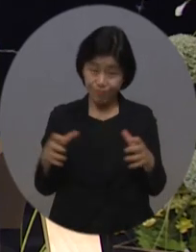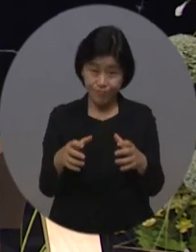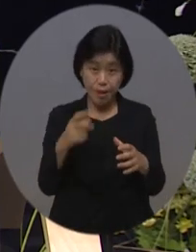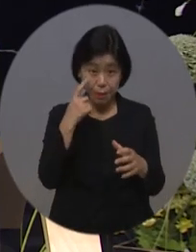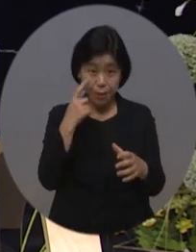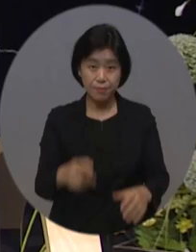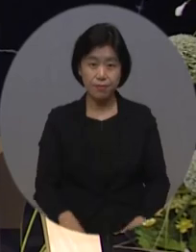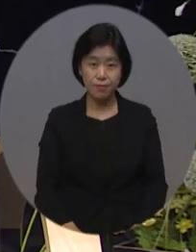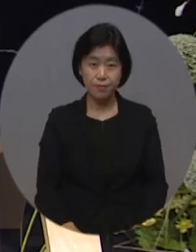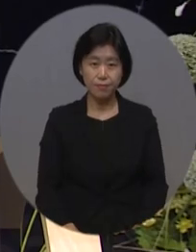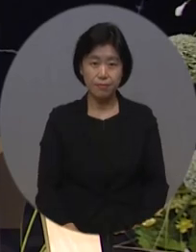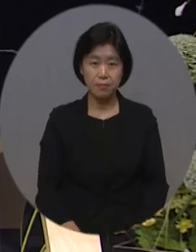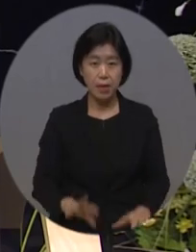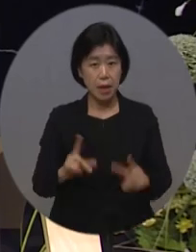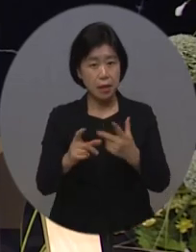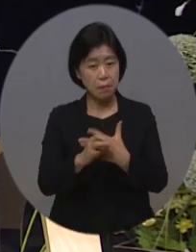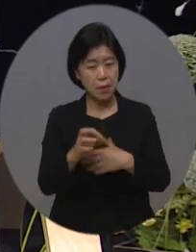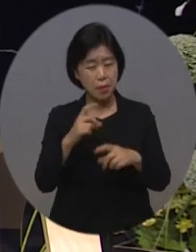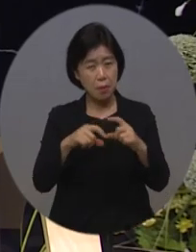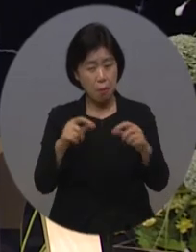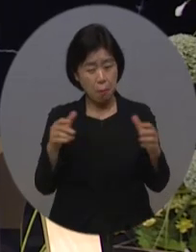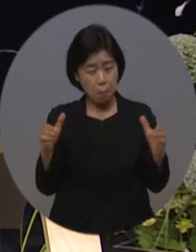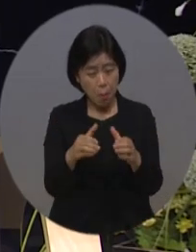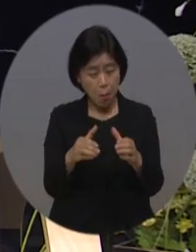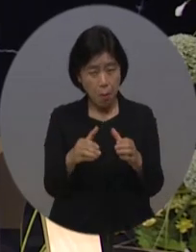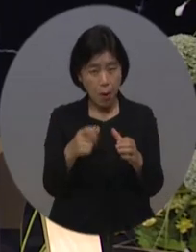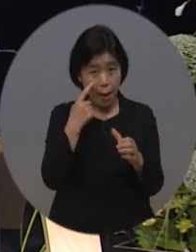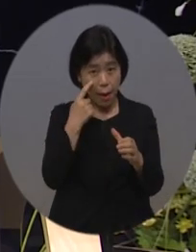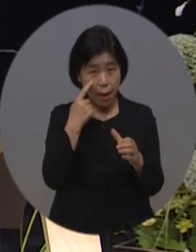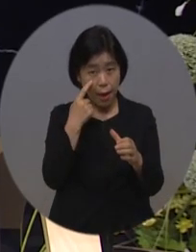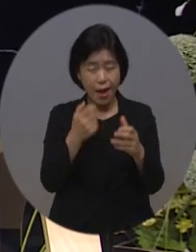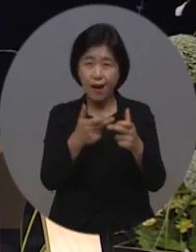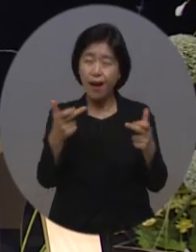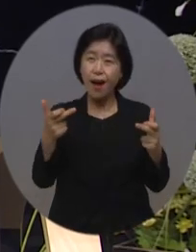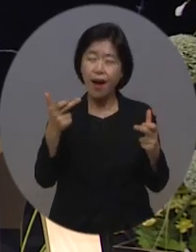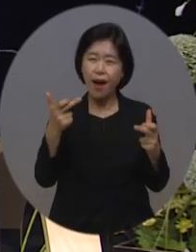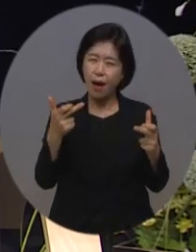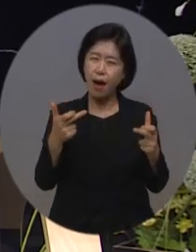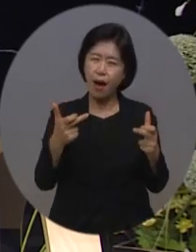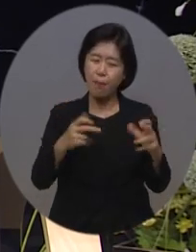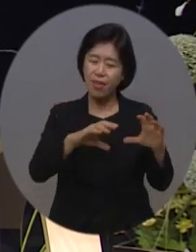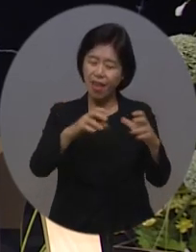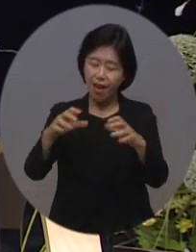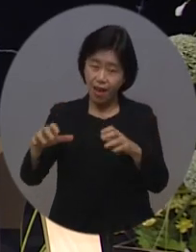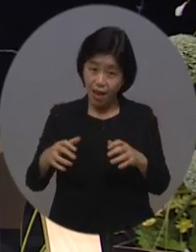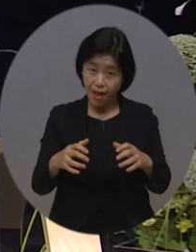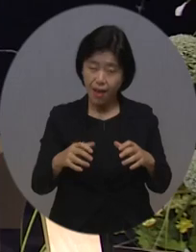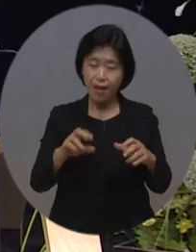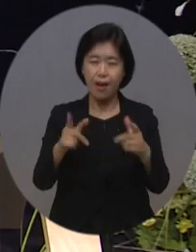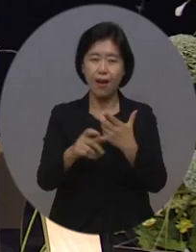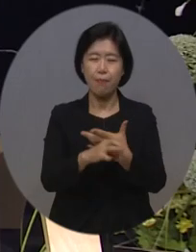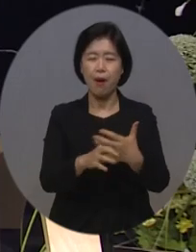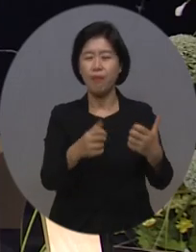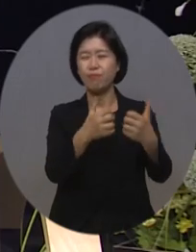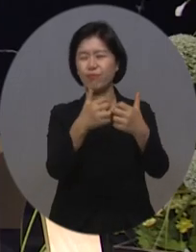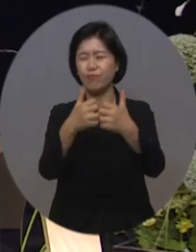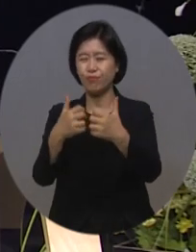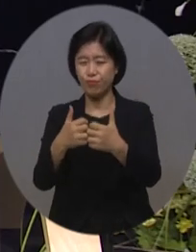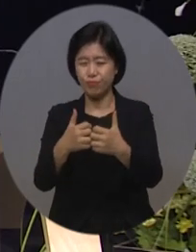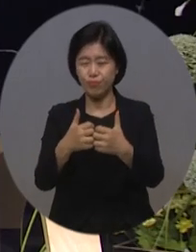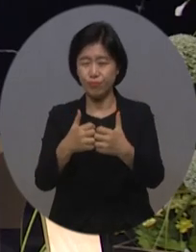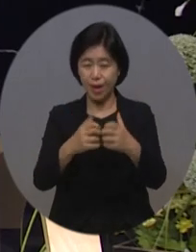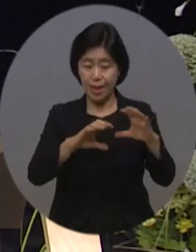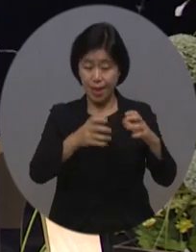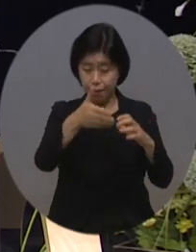좀 더 좁혀 강이나 산맥이나 해안선 아니면 총칼과 포탄이 그어놓은